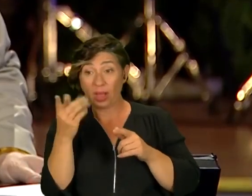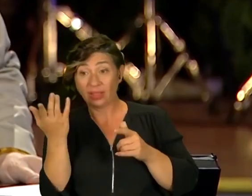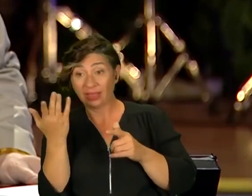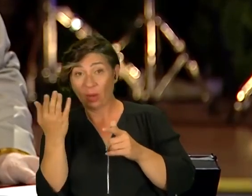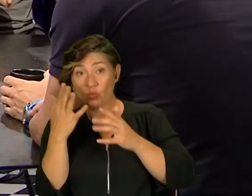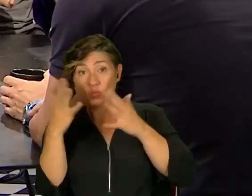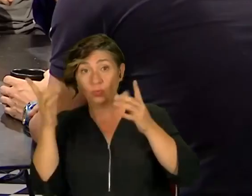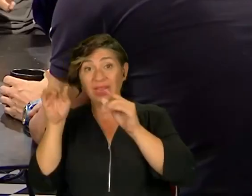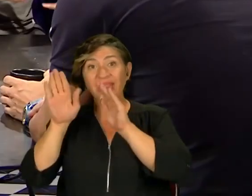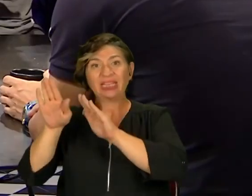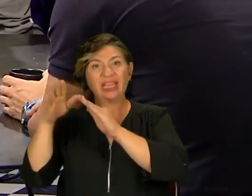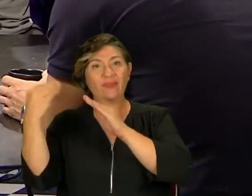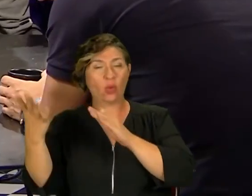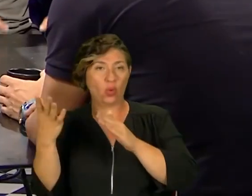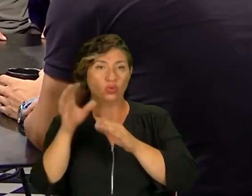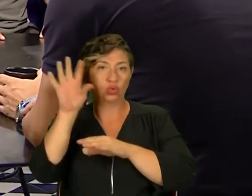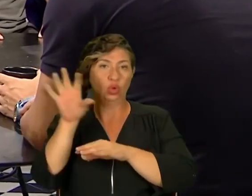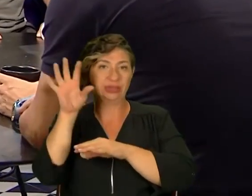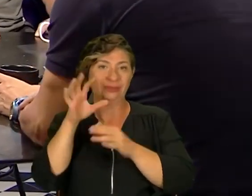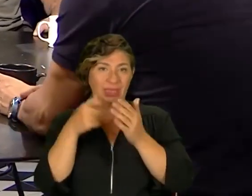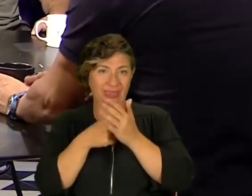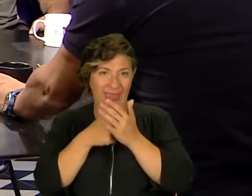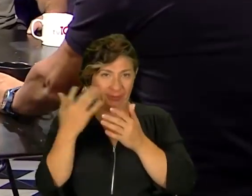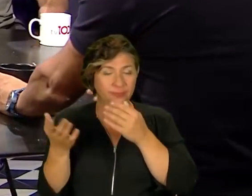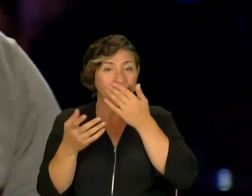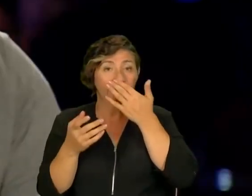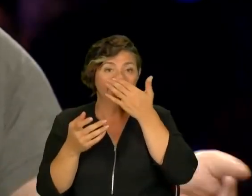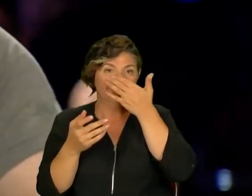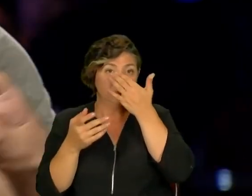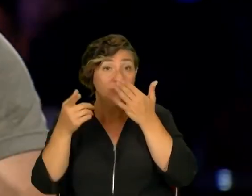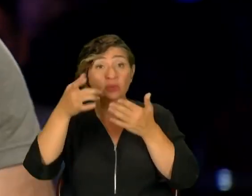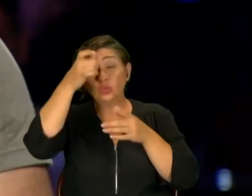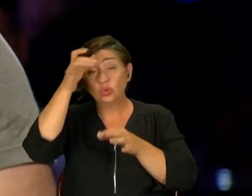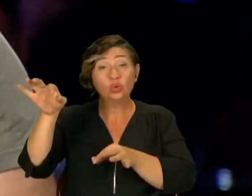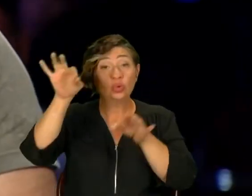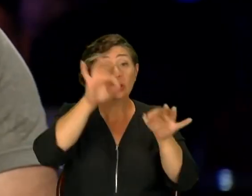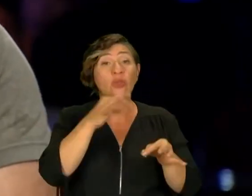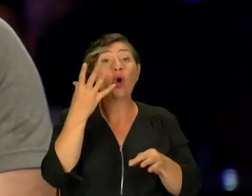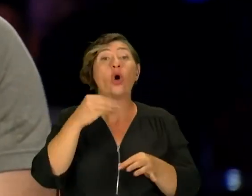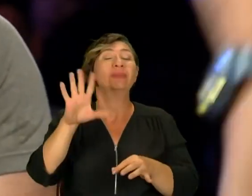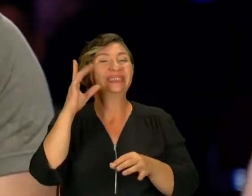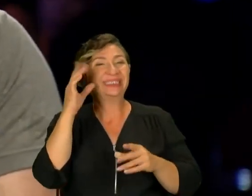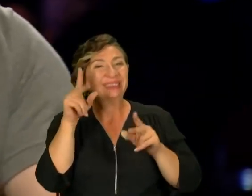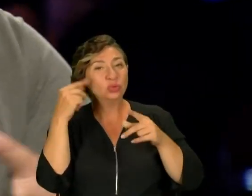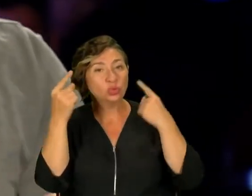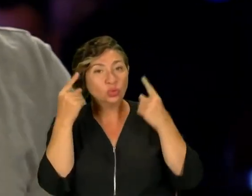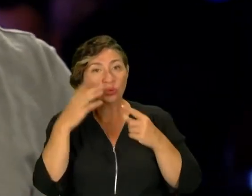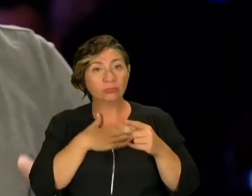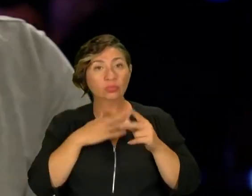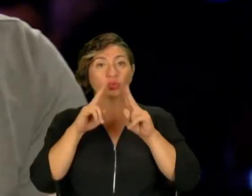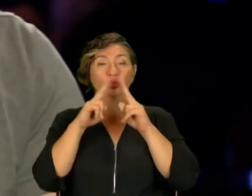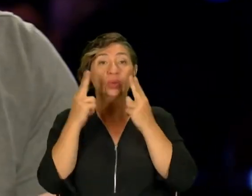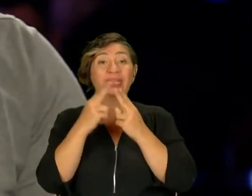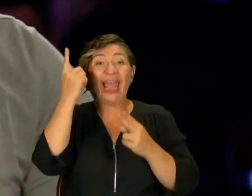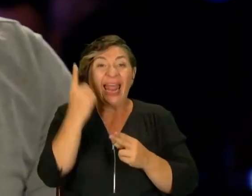kadar büyük bir katkısı oluyor. Zaten hani bir ileri durumdalar. Neden bu Türkiye'de olmasın diye yola çıktım ben. Dünyada